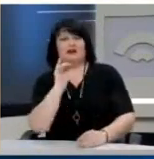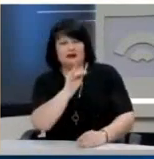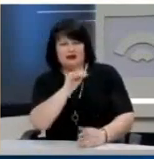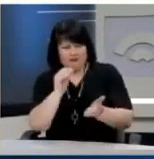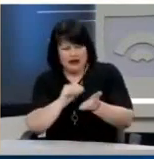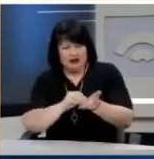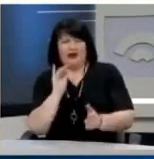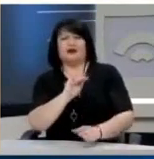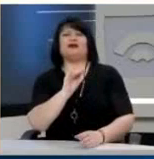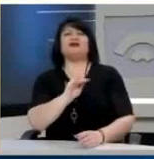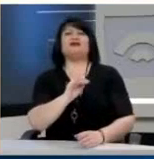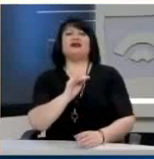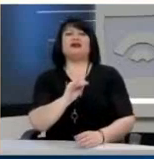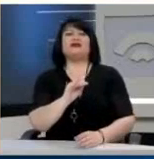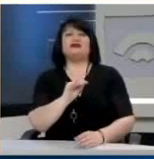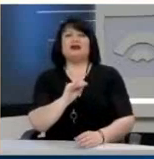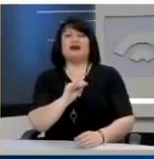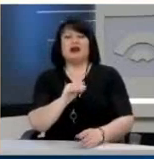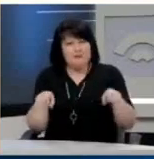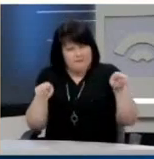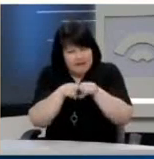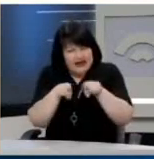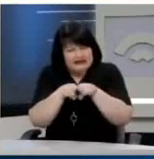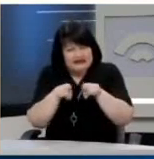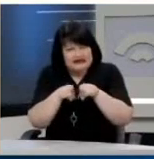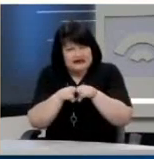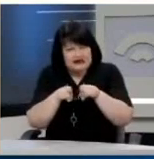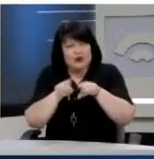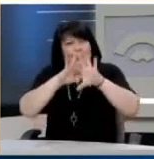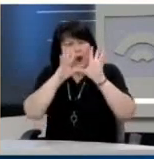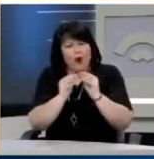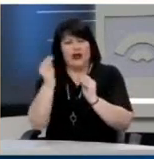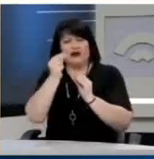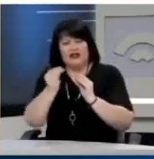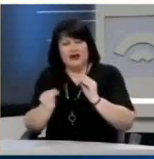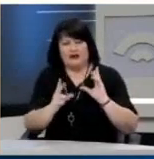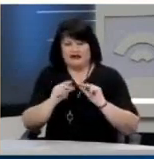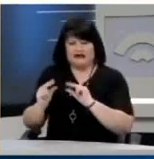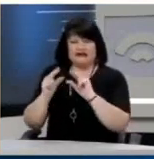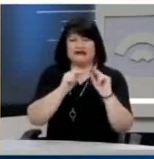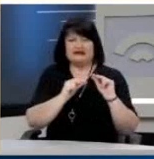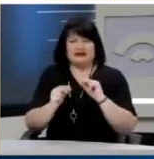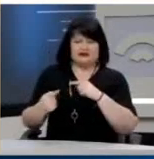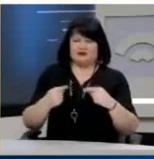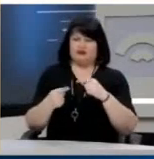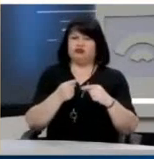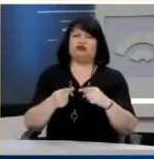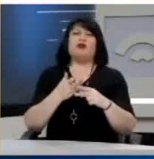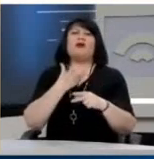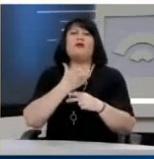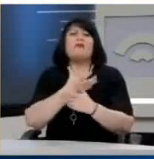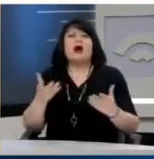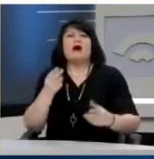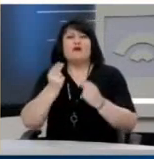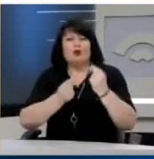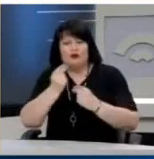ζητήσει επανειλημμένος να κάνουμε μαζί μια ευφόλιστη σύλληψη, συζήτηση και αντιπαράθεση για όλα τα μεγάλα